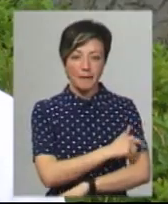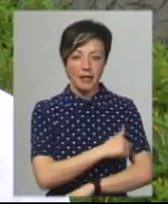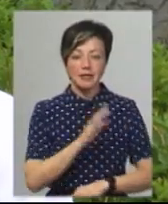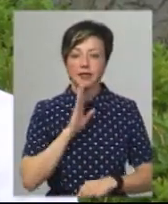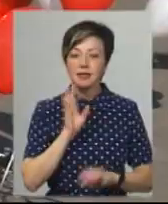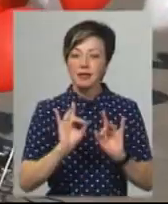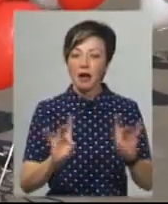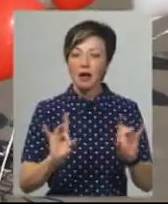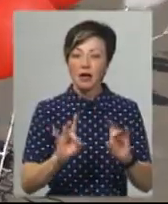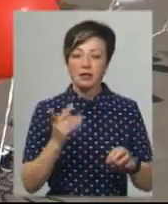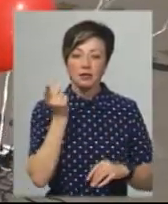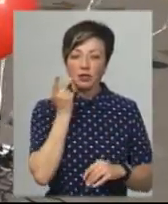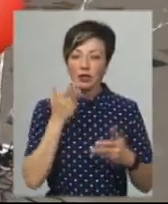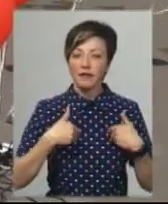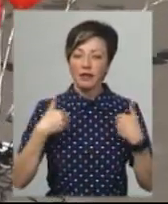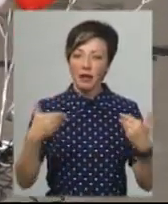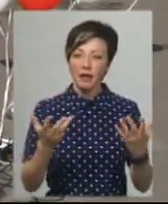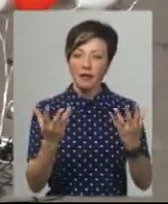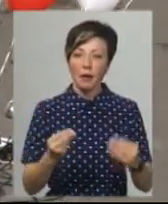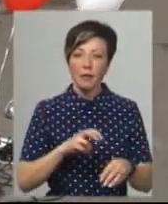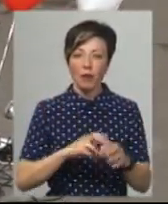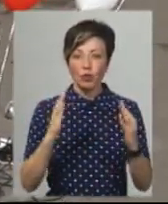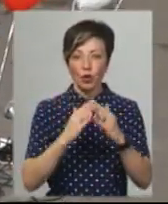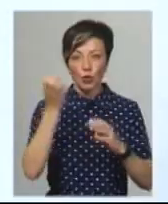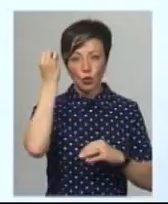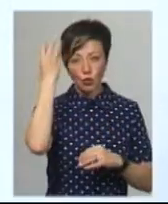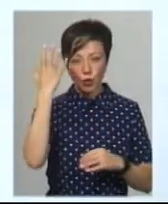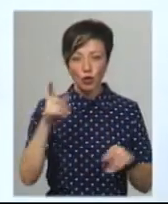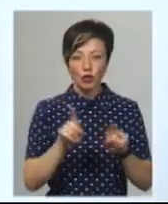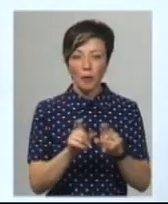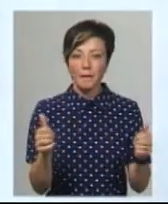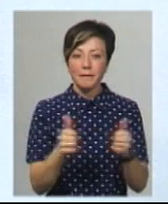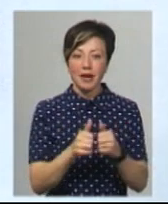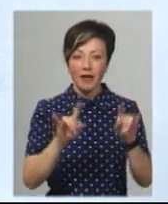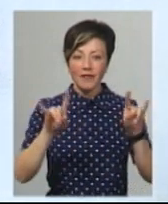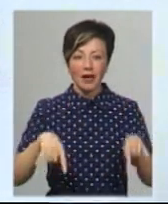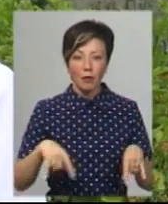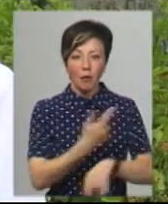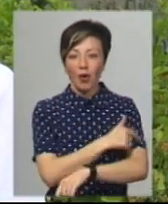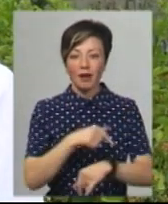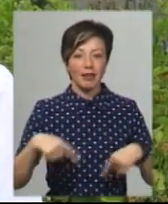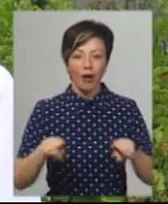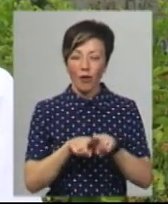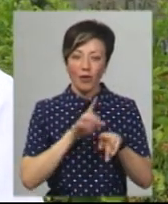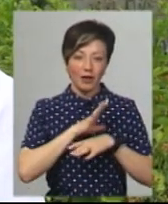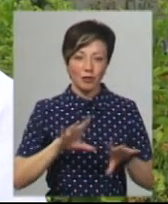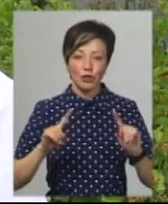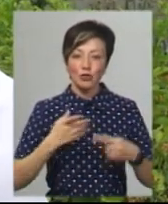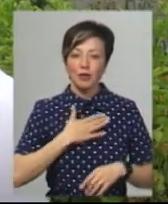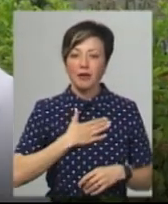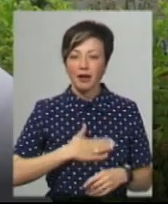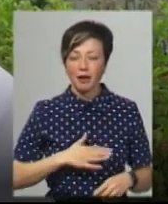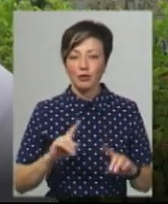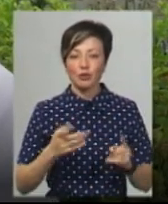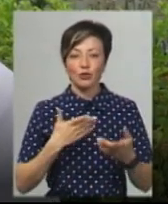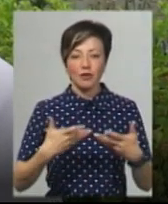Когут. Розповідає, зазвичай вітали з ним медика в будинках культури. Такого, що під вікнами поліклініки, каже, не було. Дуже приємно, дуже